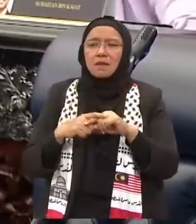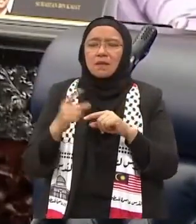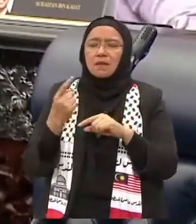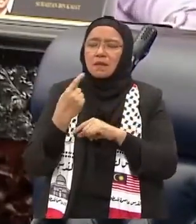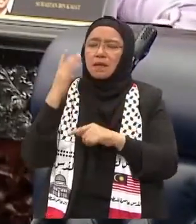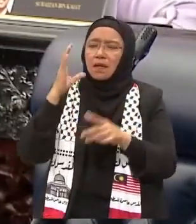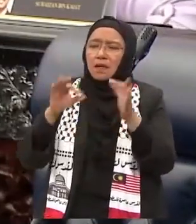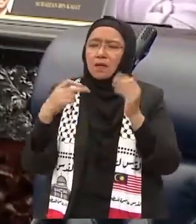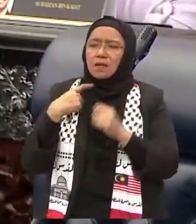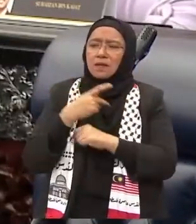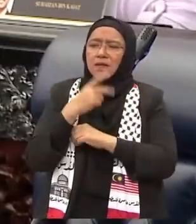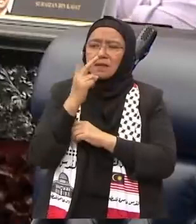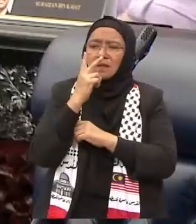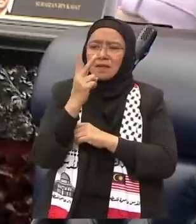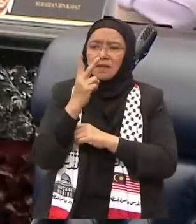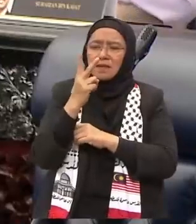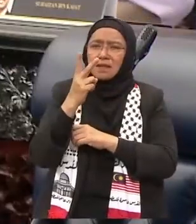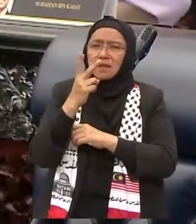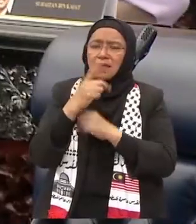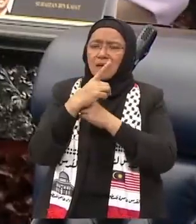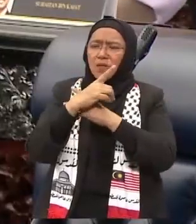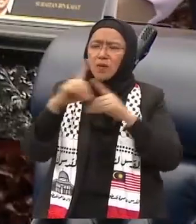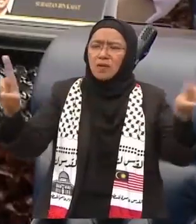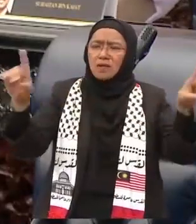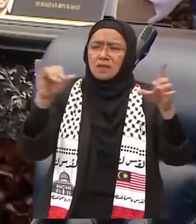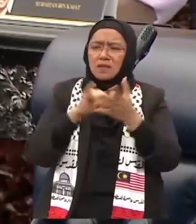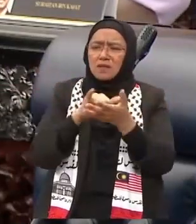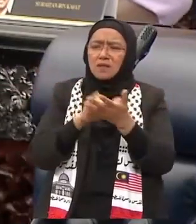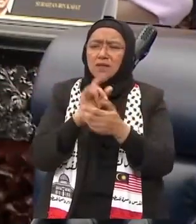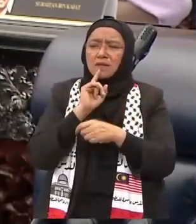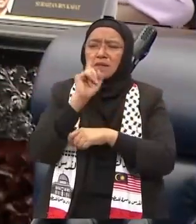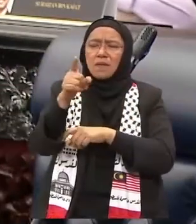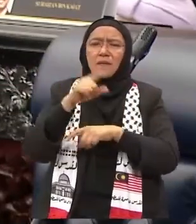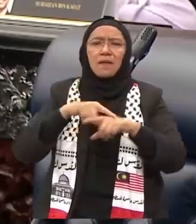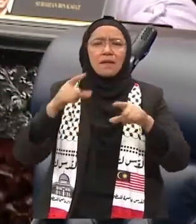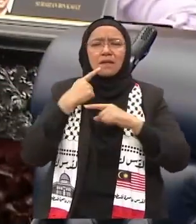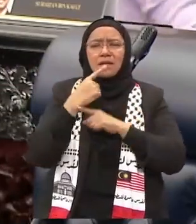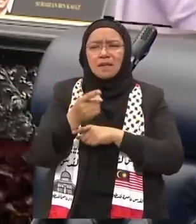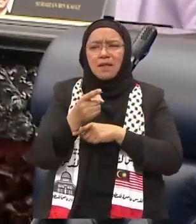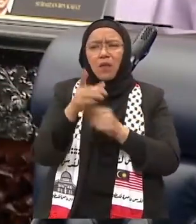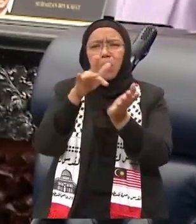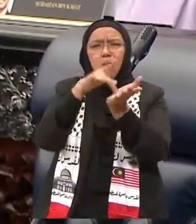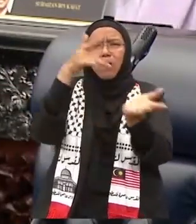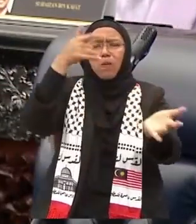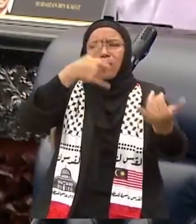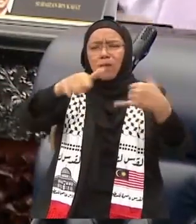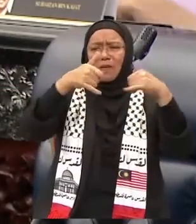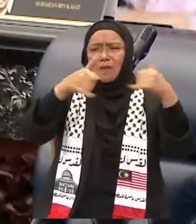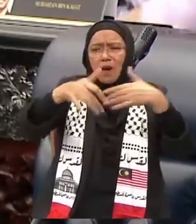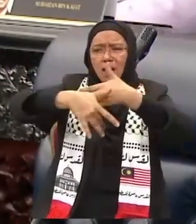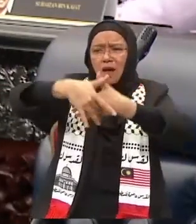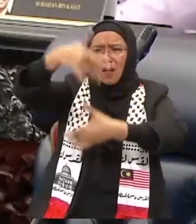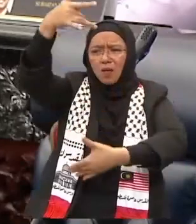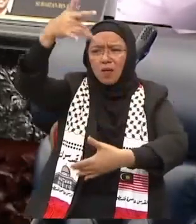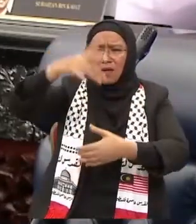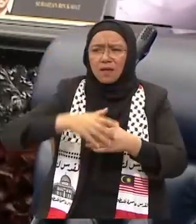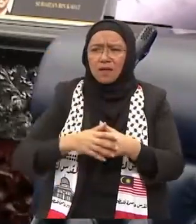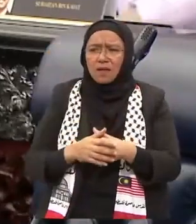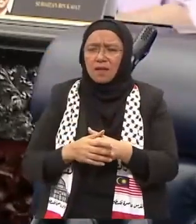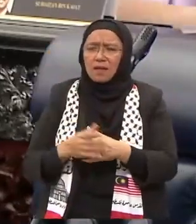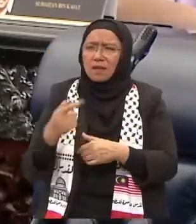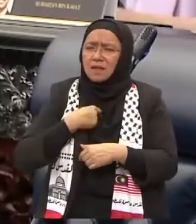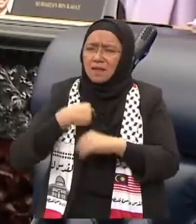nampak sangat dipermainkan dari awal lagi saya harap kita kerajaan hari ini dapat membuat pempanan